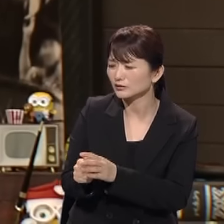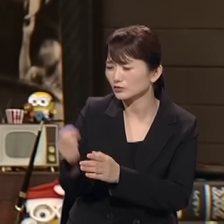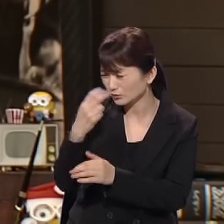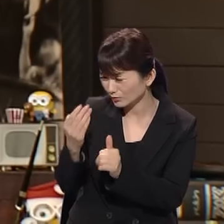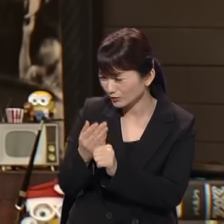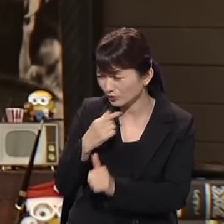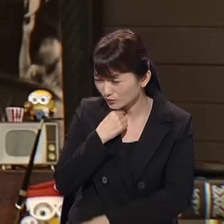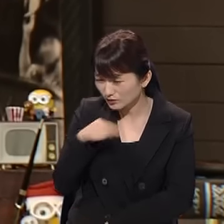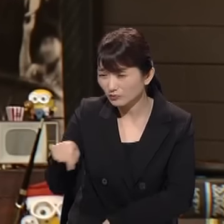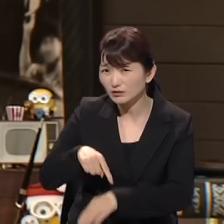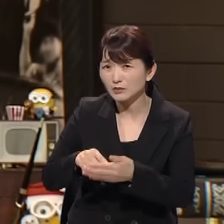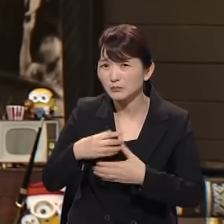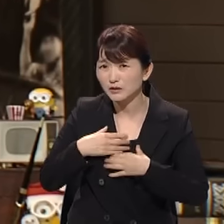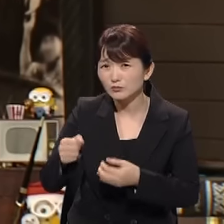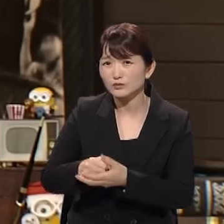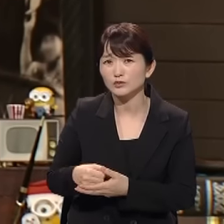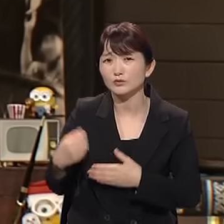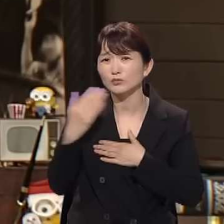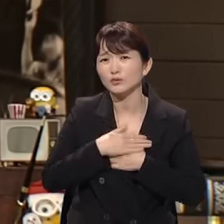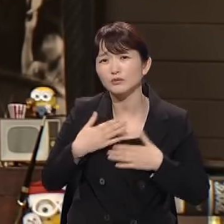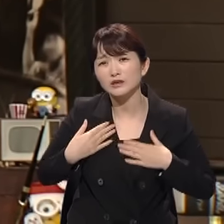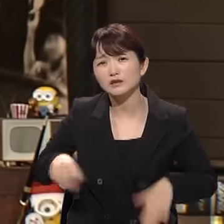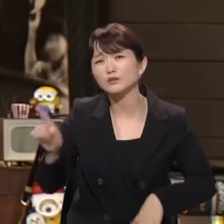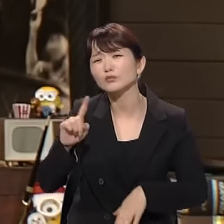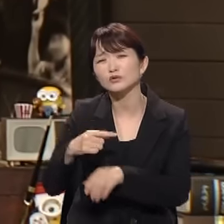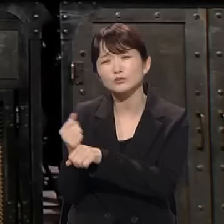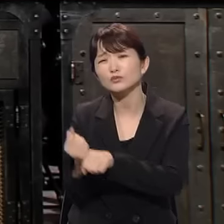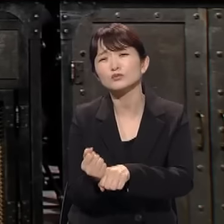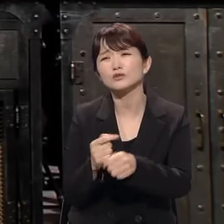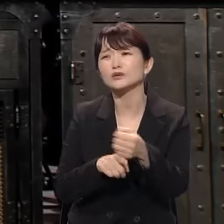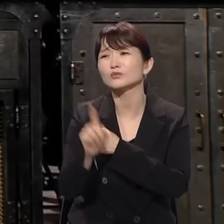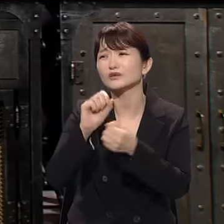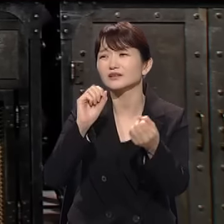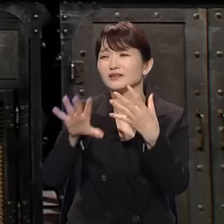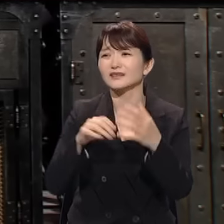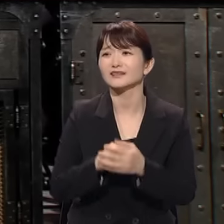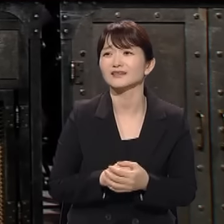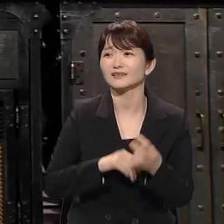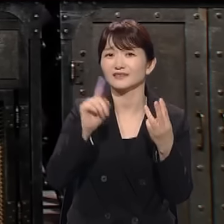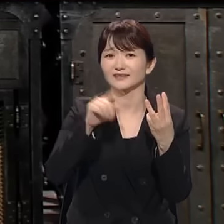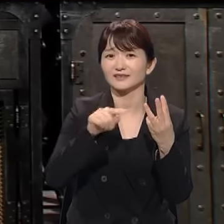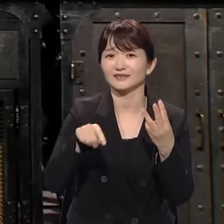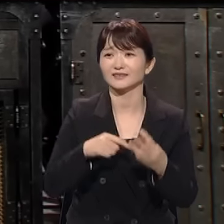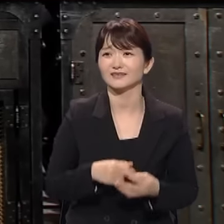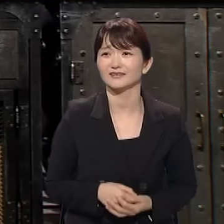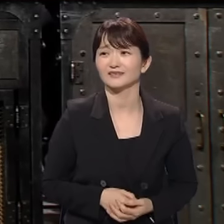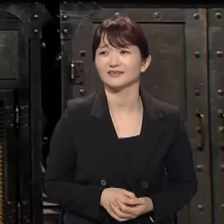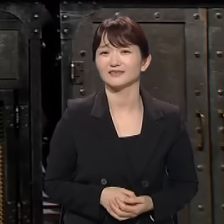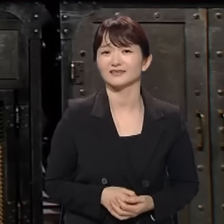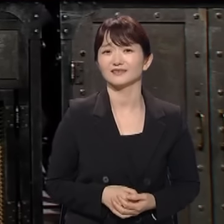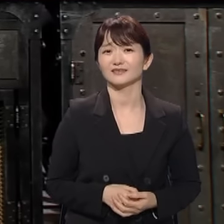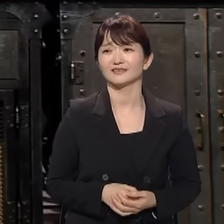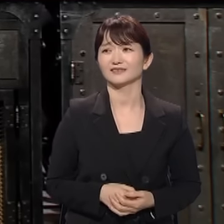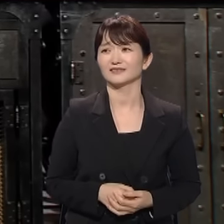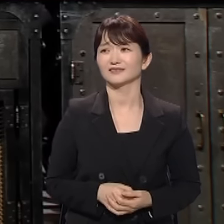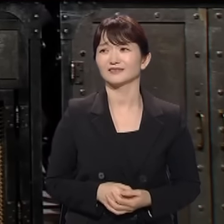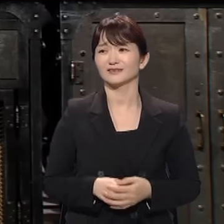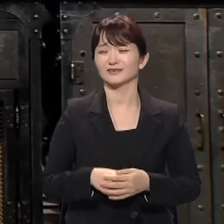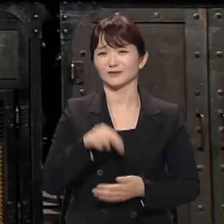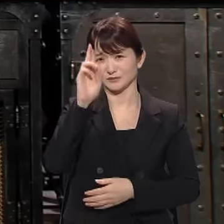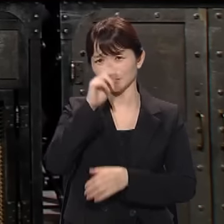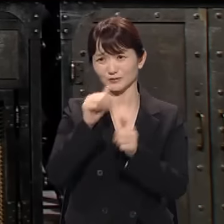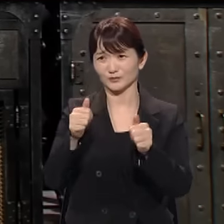그렇게 몸도 부실한데 뭔 놈의 골프야 맨날 동그라미. 오늘 박준 변호사님 마지막 아니야. 방송이